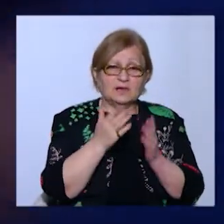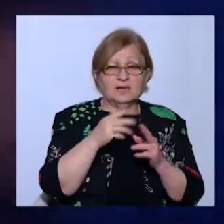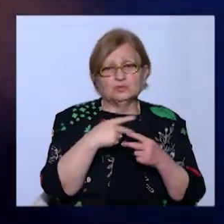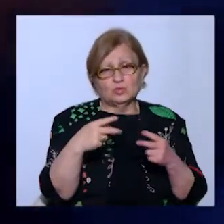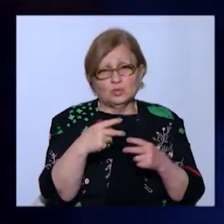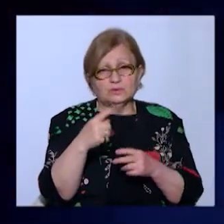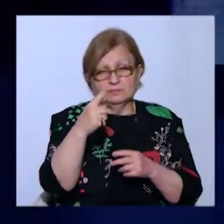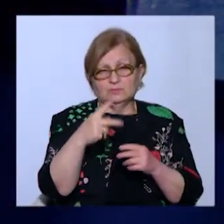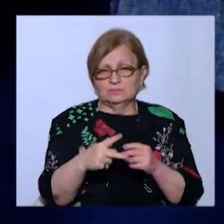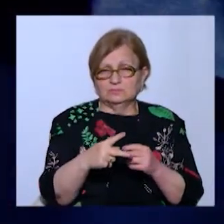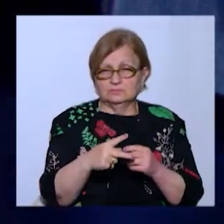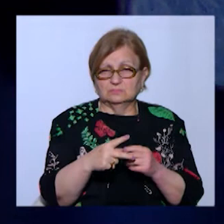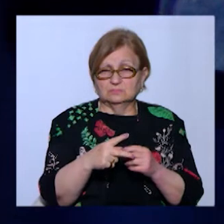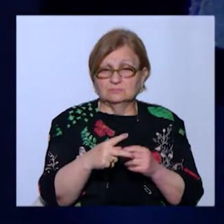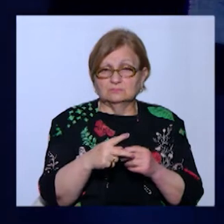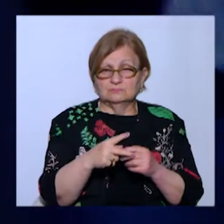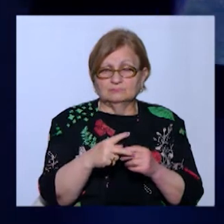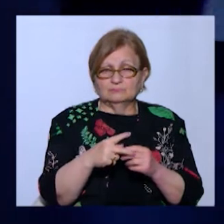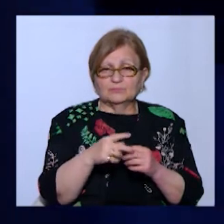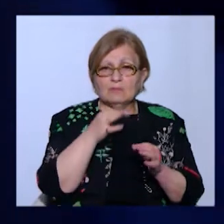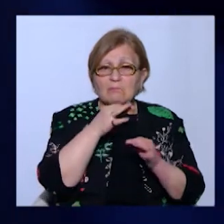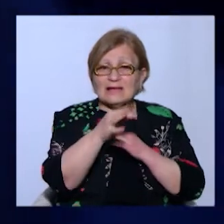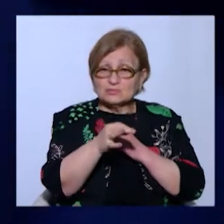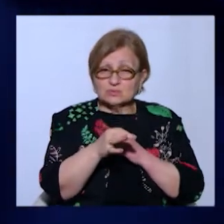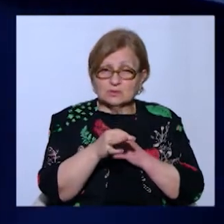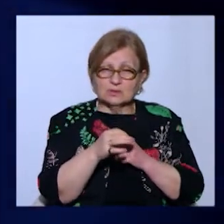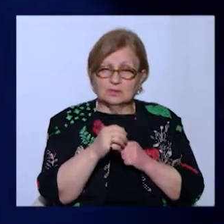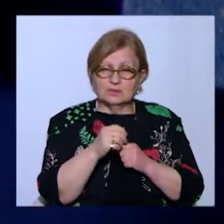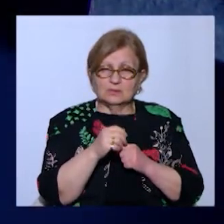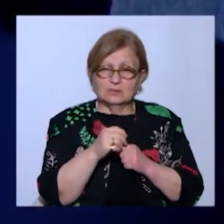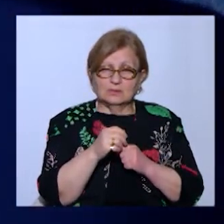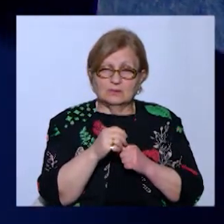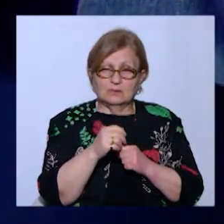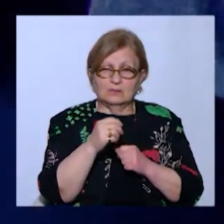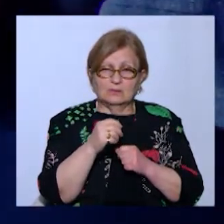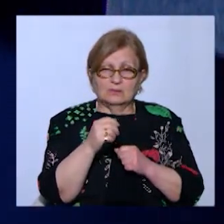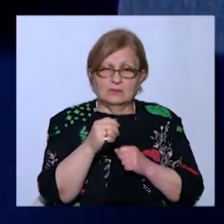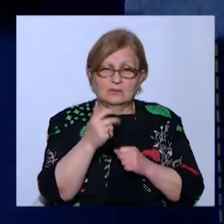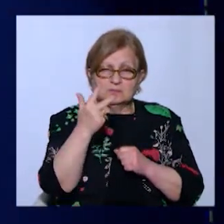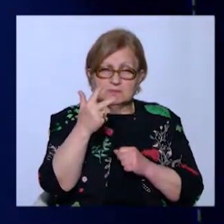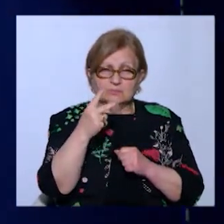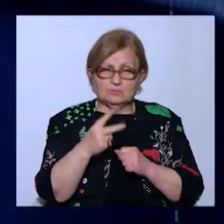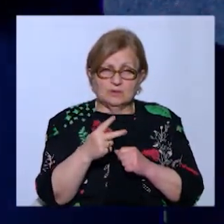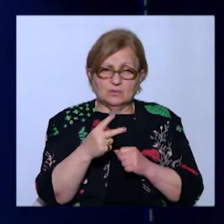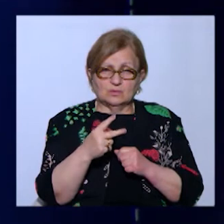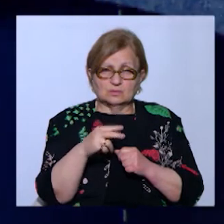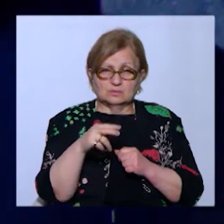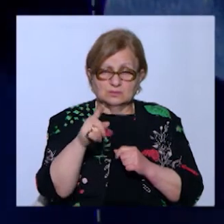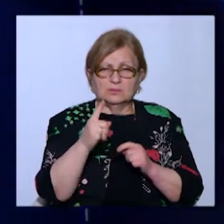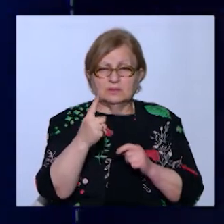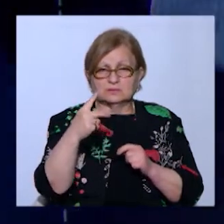1-მეორედზე და მაშასადამედ პასუხიც არის ესეთი, რომ მინუს 3-მეორედიდან